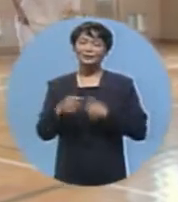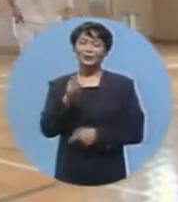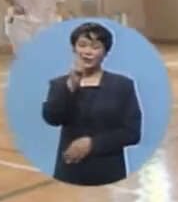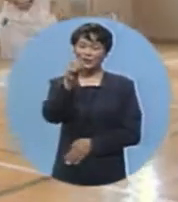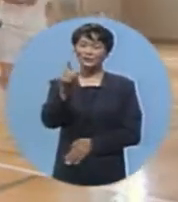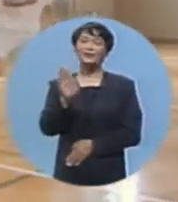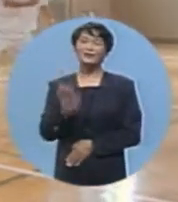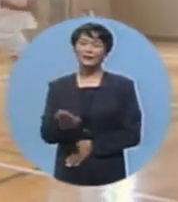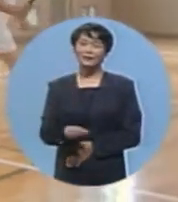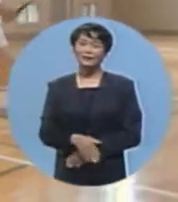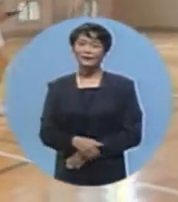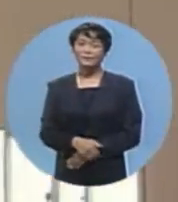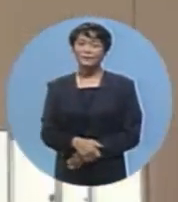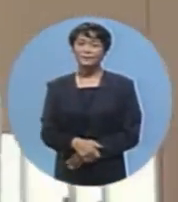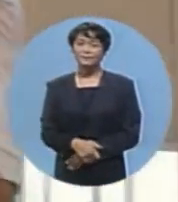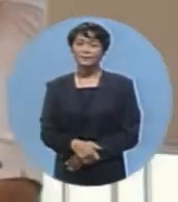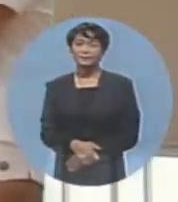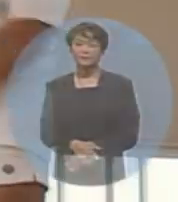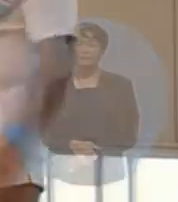ね。